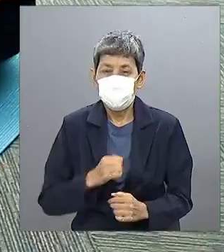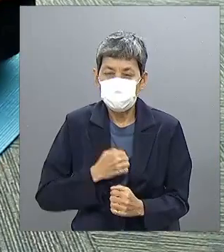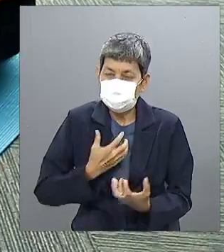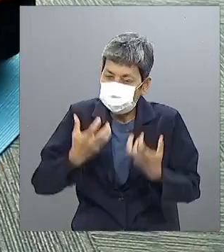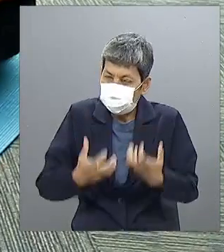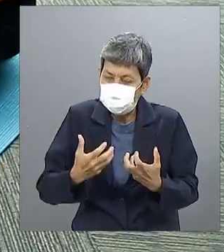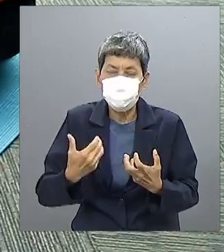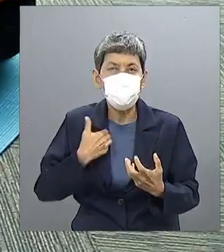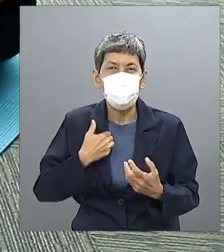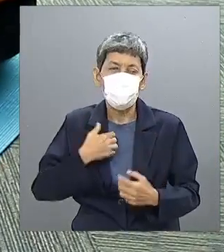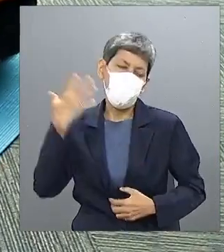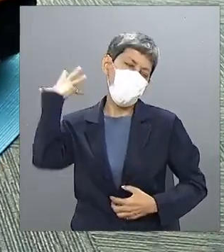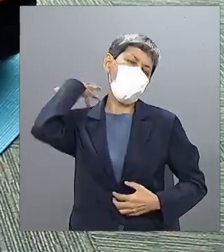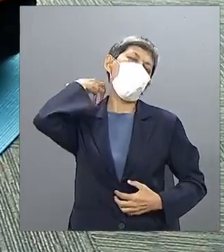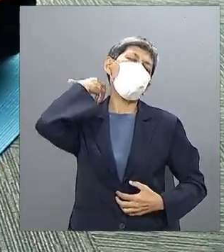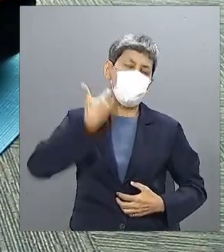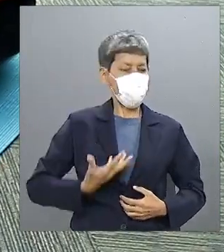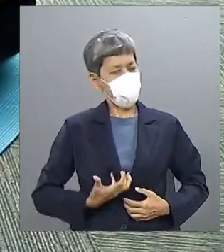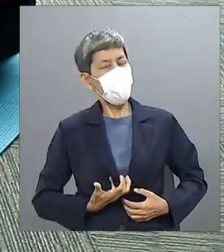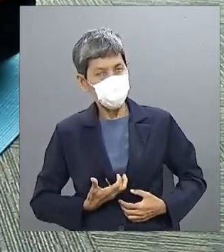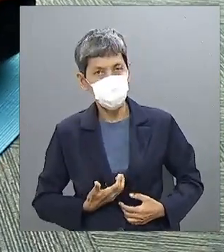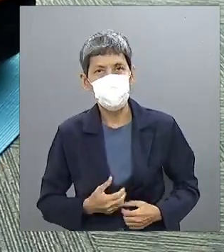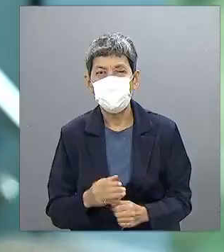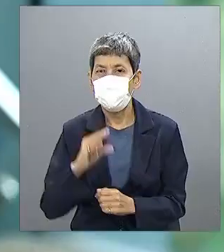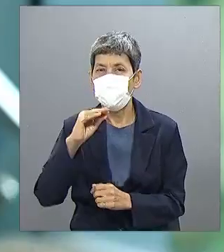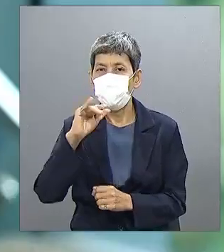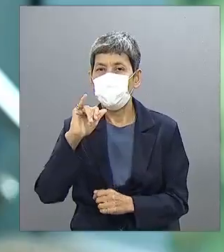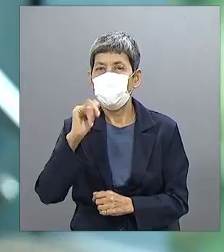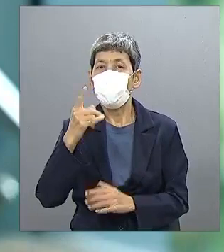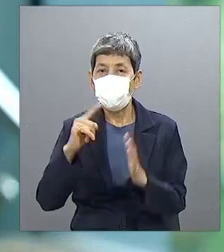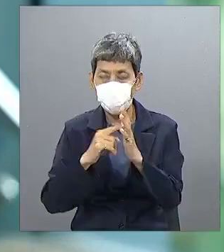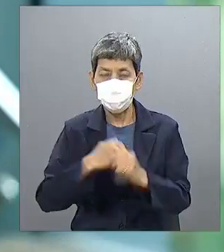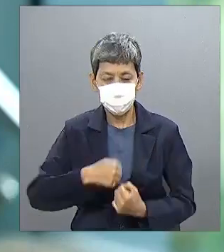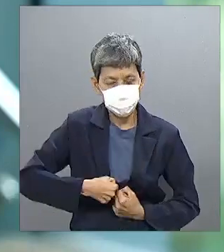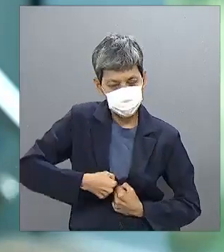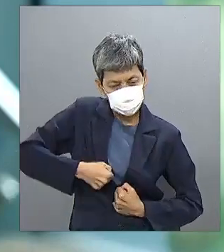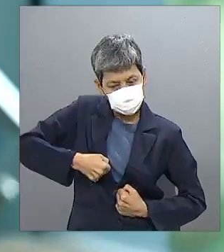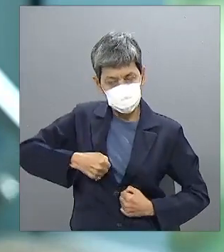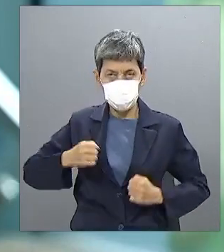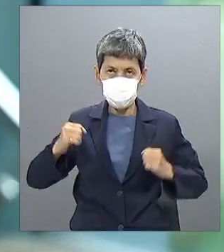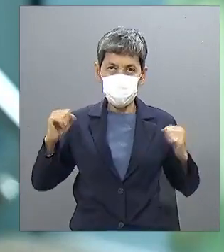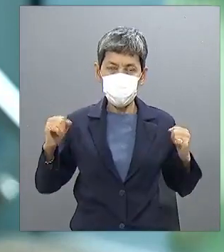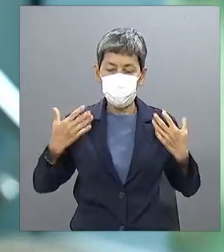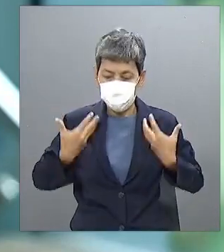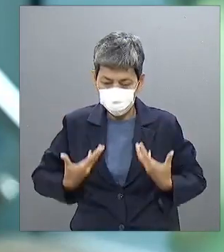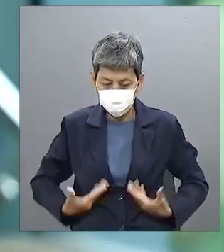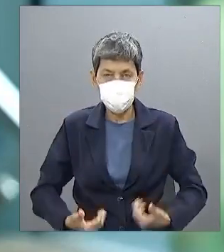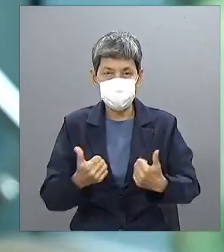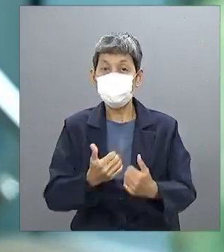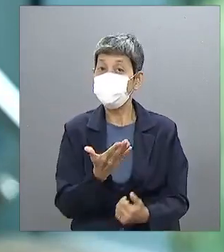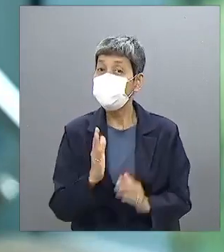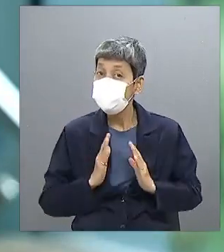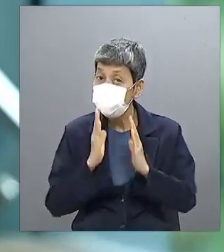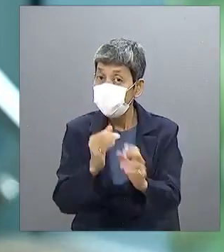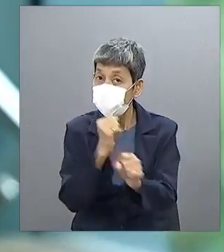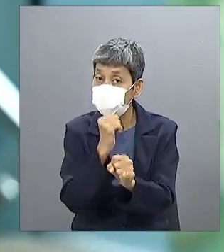จะเกิดอาการปวดขึ้นมาได้นะคะท่าโยคะวันนี้ได้ทั้งยืดเหยียดนะคะแล้วก็ผ่อนคลายกล้ามเนื้อด้วยขนส่งทางบ้านเรานำกลับไป